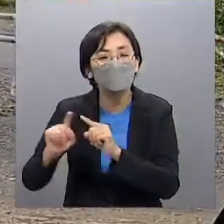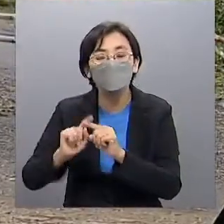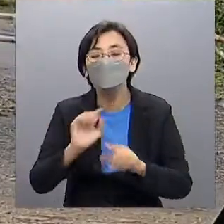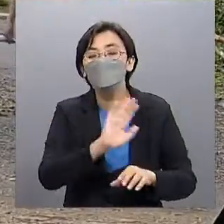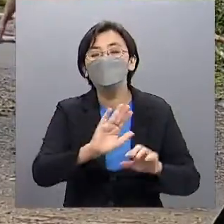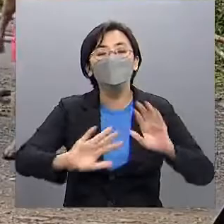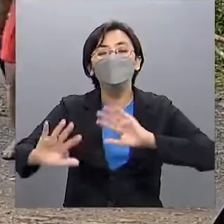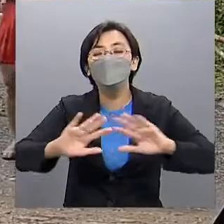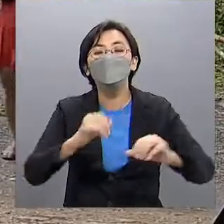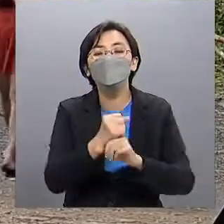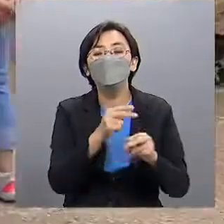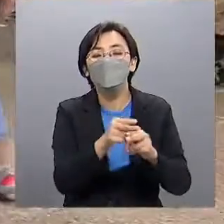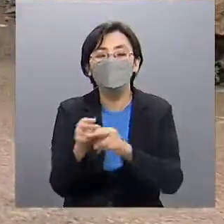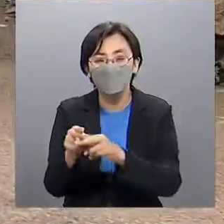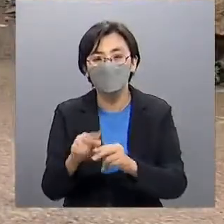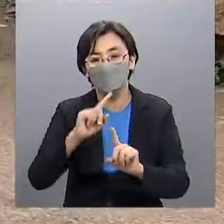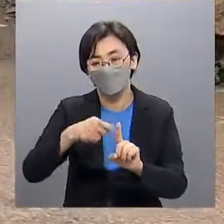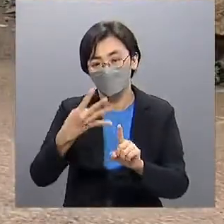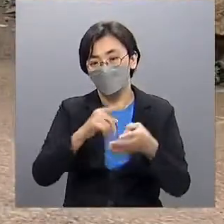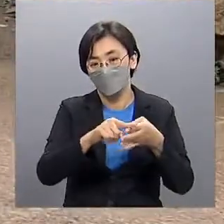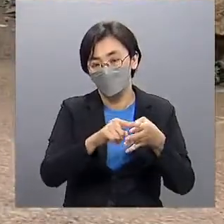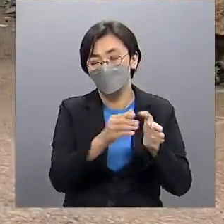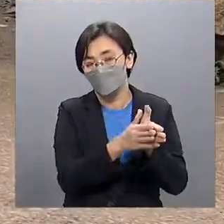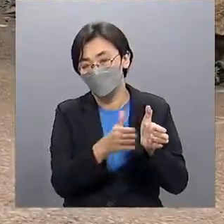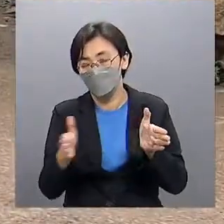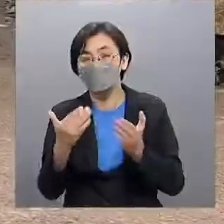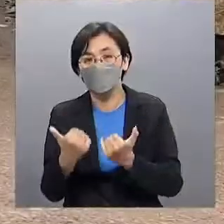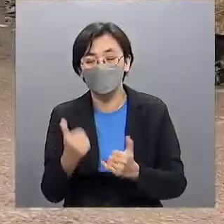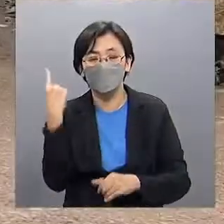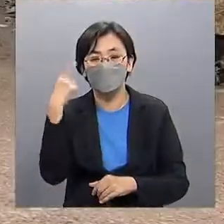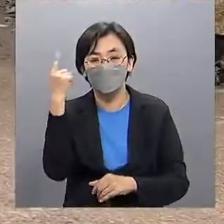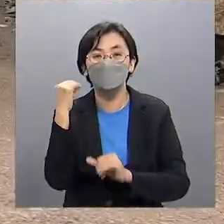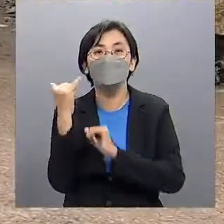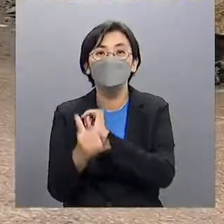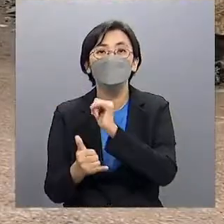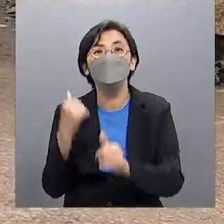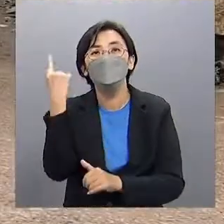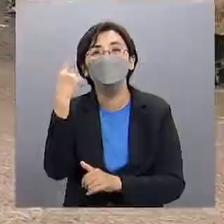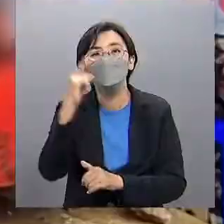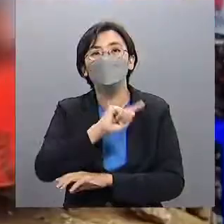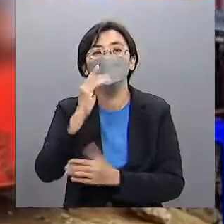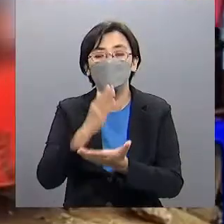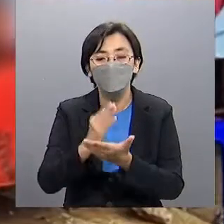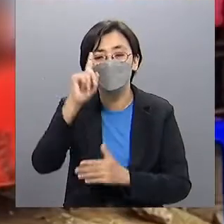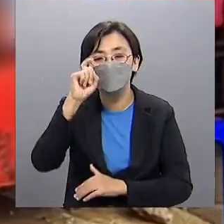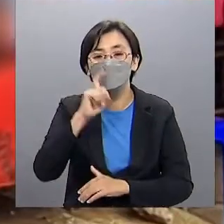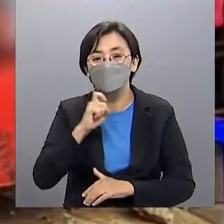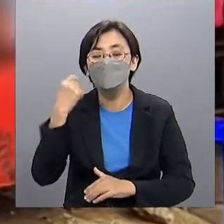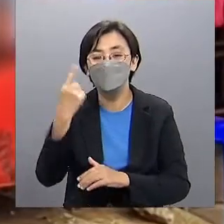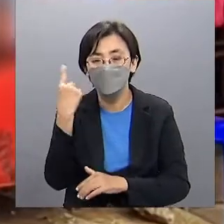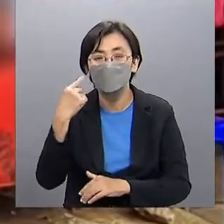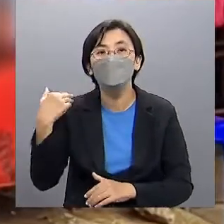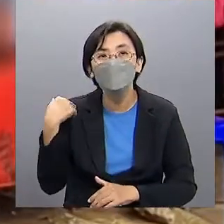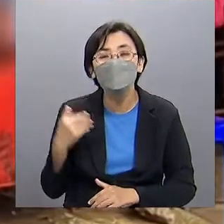ตั้งแต่ช่วงต้นเดือนเมษายนที่ผ่านมาแม้จะมีนักท่องเที่ยวในพื้นที่มาเที่ยวในช่วงวันหยุดสุดสัปดาห์แต่จะเป็นเพียงขึ้นมาเที่ยว